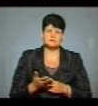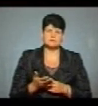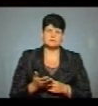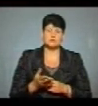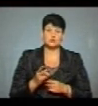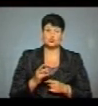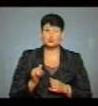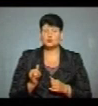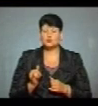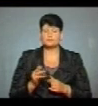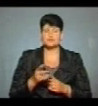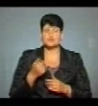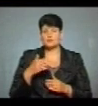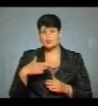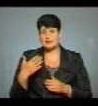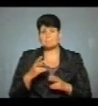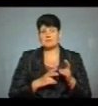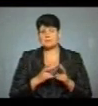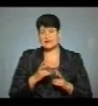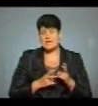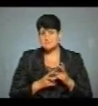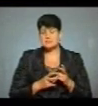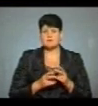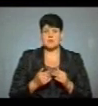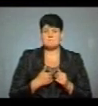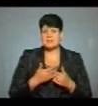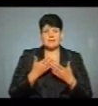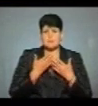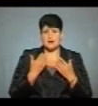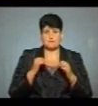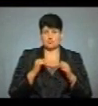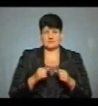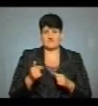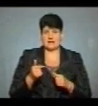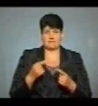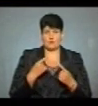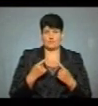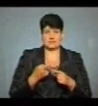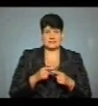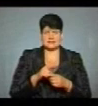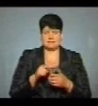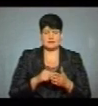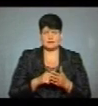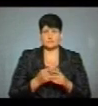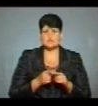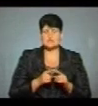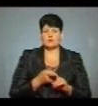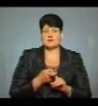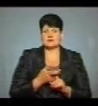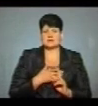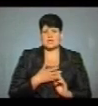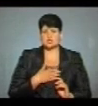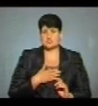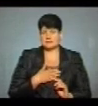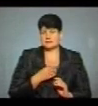Ну, з точки зору підприємства ми не маємо можливості в гривні обговорювати це питання, тому що це пов'язано з нашими